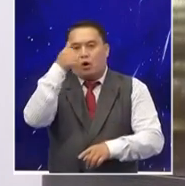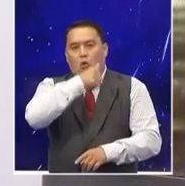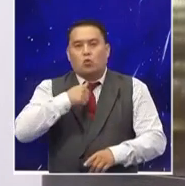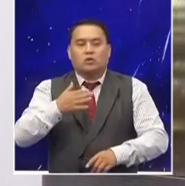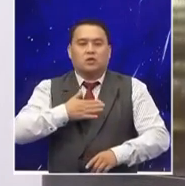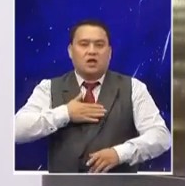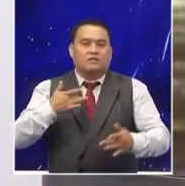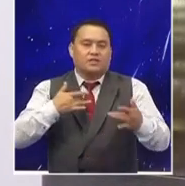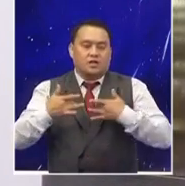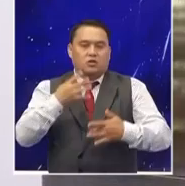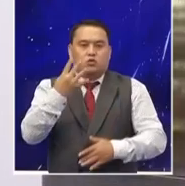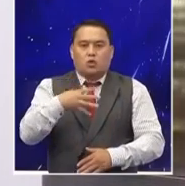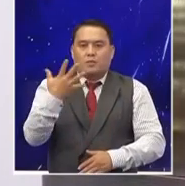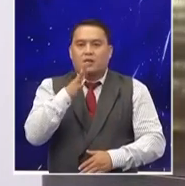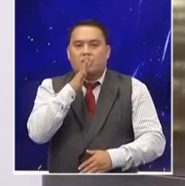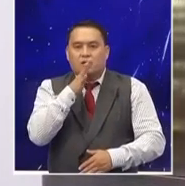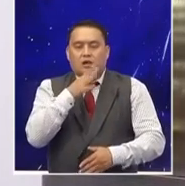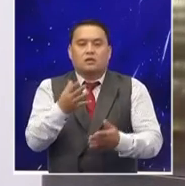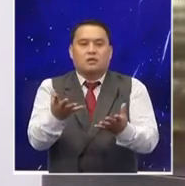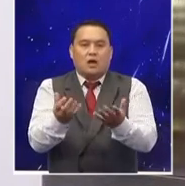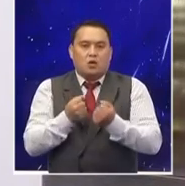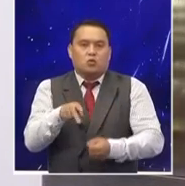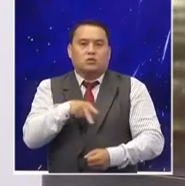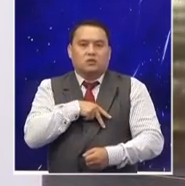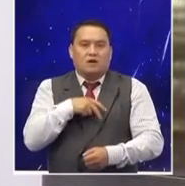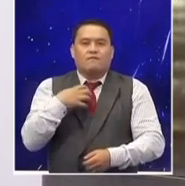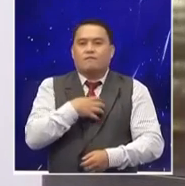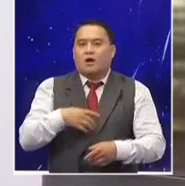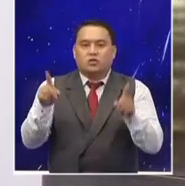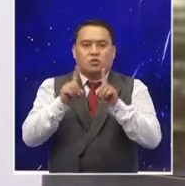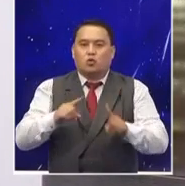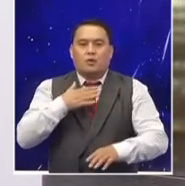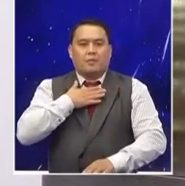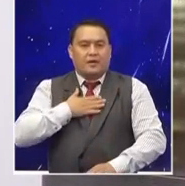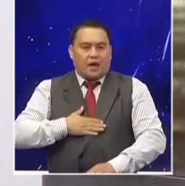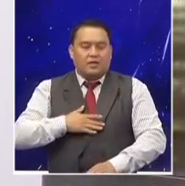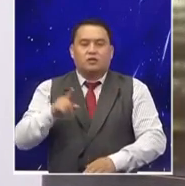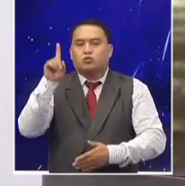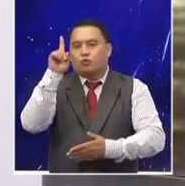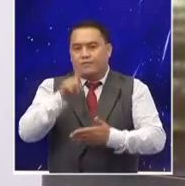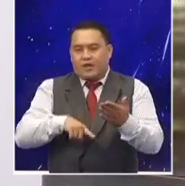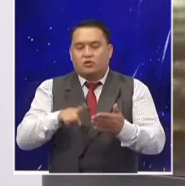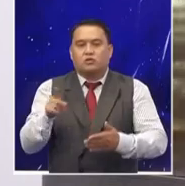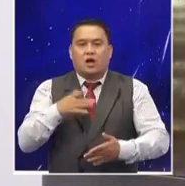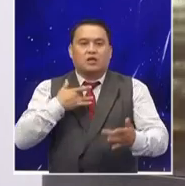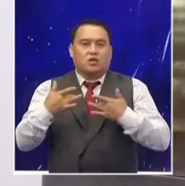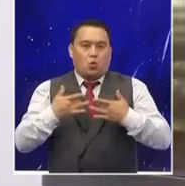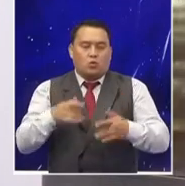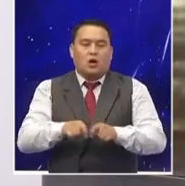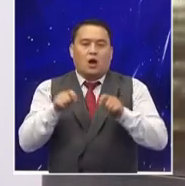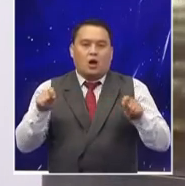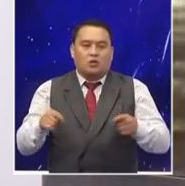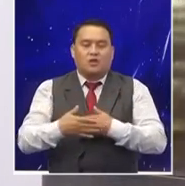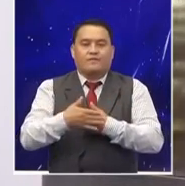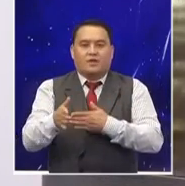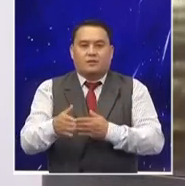театра нам 45 лет поэтому получить награду в такой знаковый год особенно приятно надеюсь уже очень скоро наш театр снова распахнет свои двери